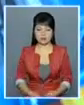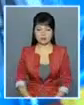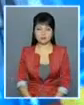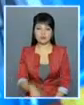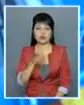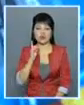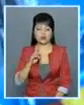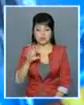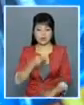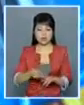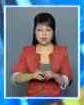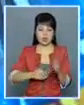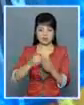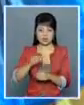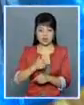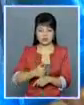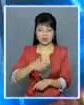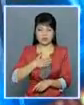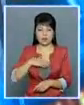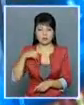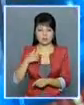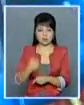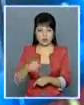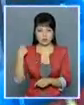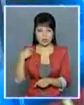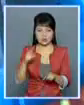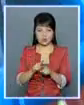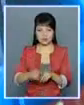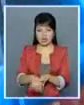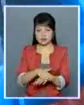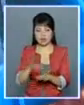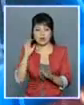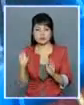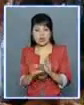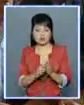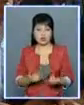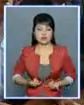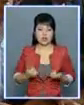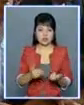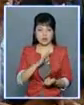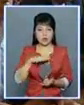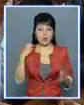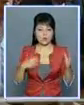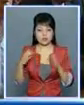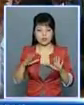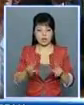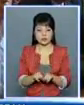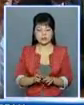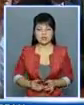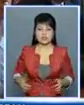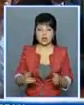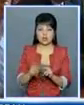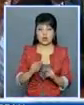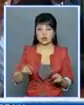Елбасының жоғары оқу орындары оқытушылары мен студенттеріне арналған дәрісін жұртшылық мұқият тыңдады. Университеттерге жиналған шәкірттер мен